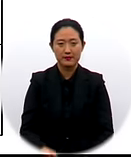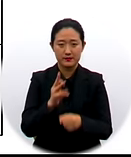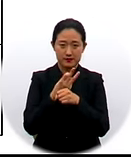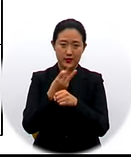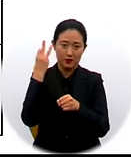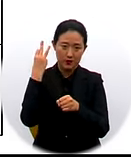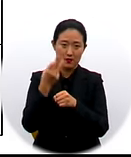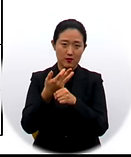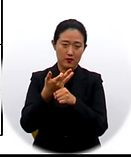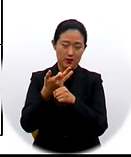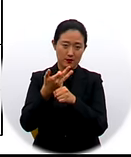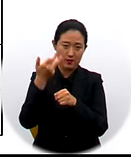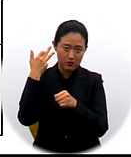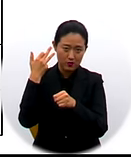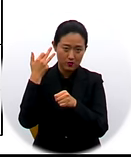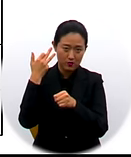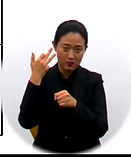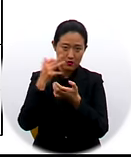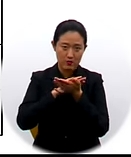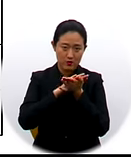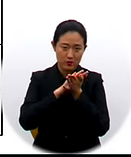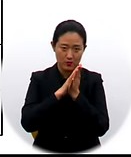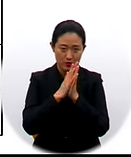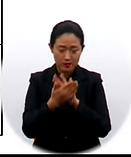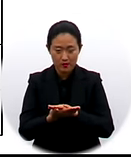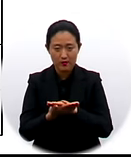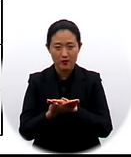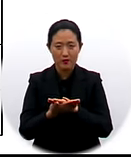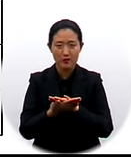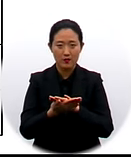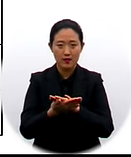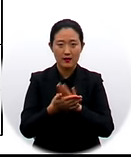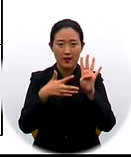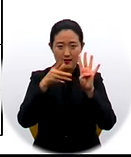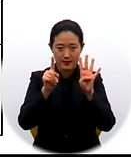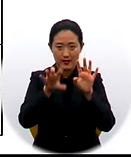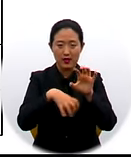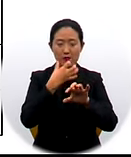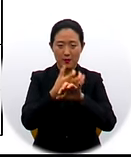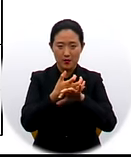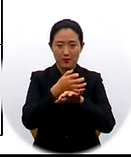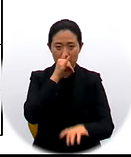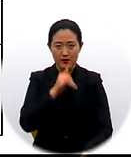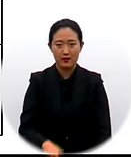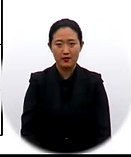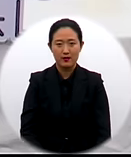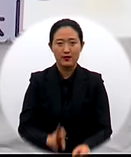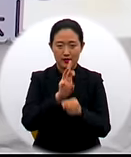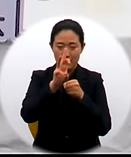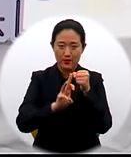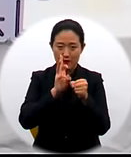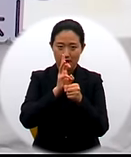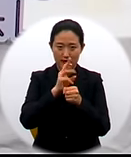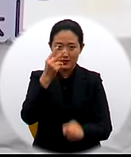양상을 보일 수 있습니다. 13년에서 18년이 넘어가면서 무슨 일이 있었을까요? 16년에 시작됐다는 제4차